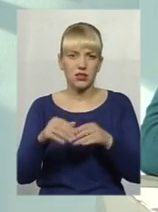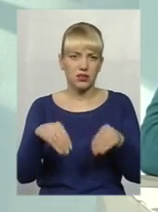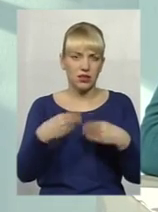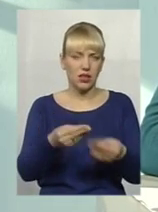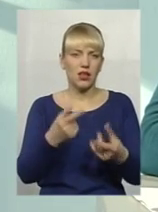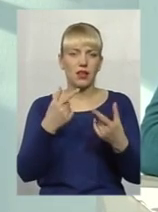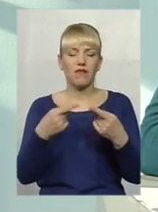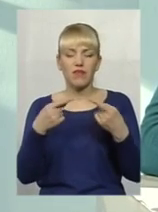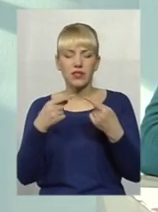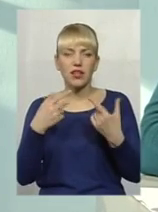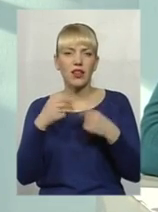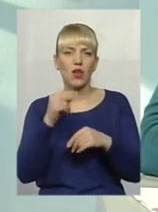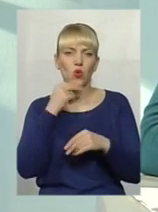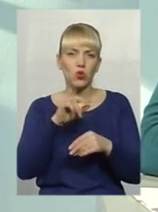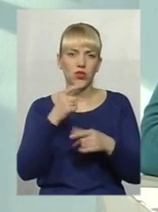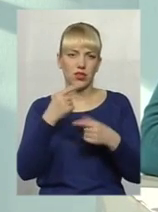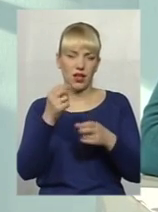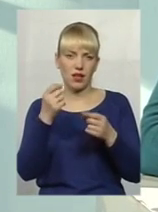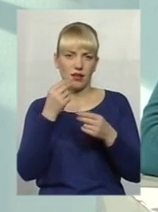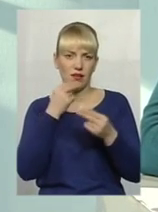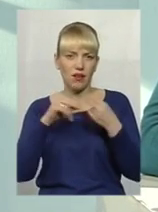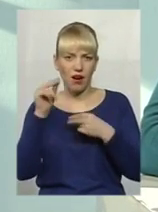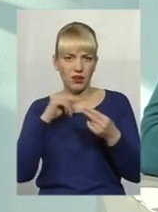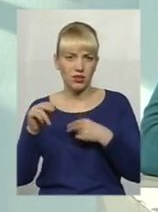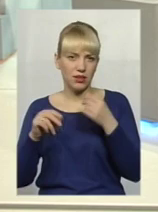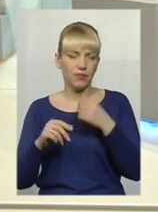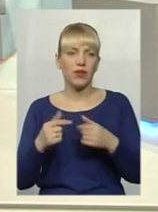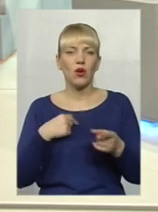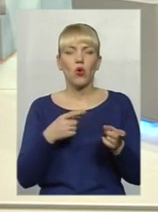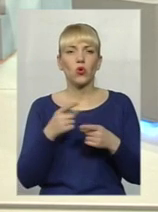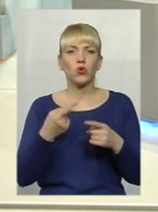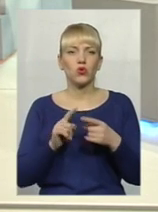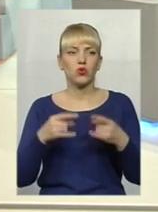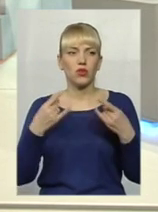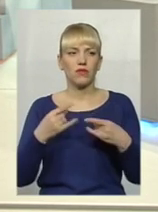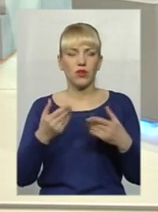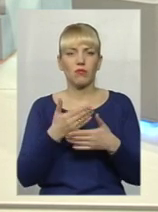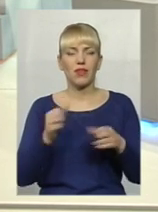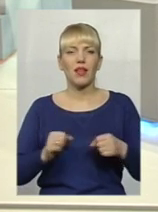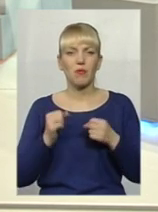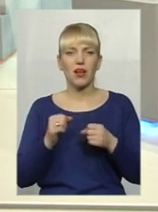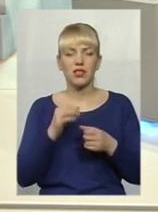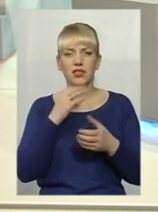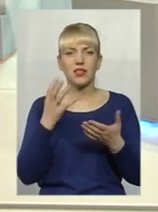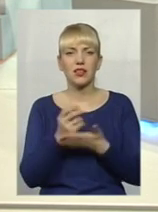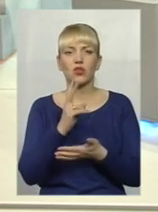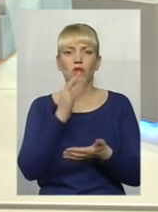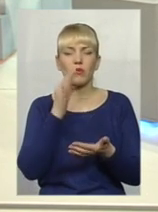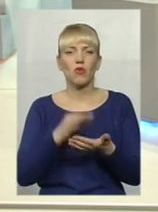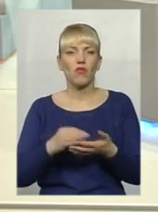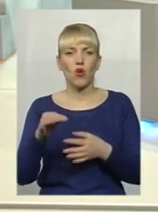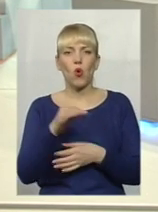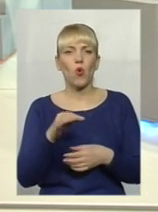де дешевше, де краще можна здати їх. Власне, готуючи до цього ефіру, ми намагалися знайти, хто ж відповідальний в області